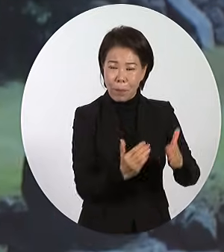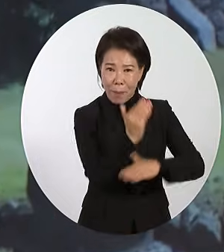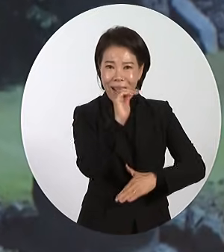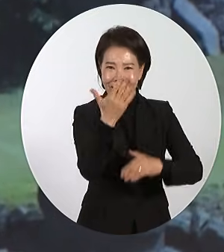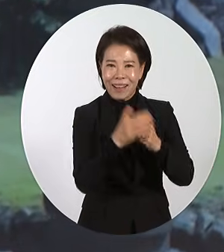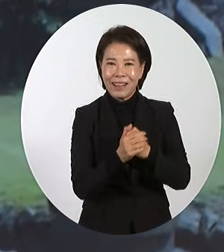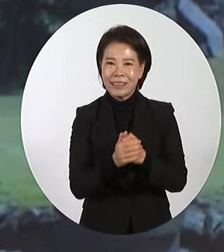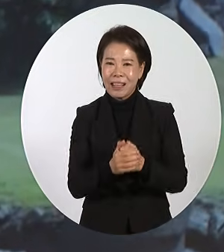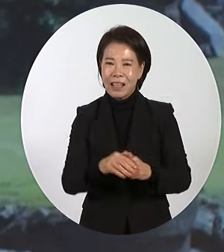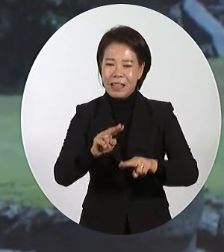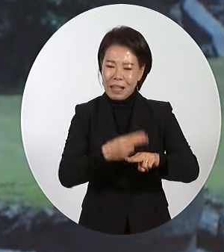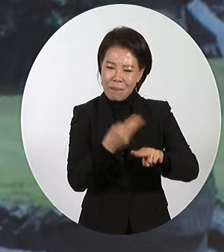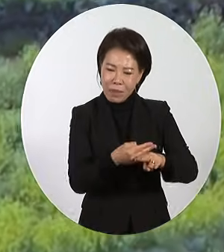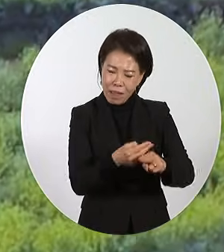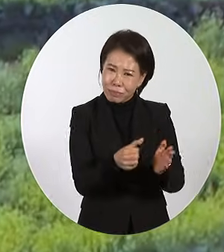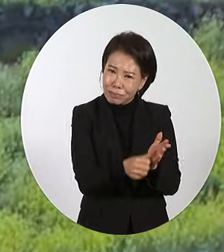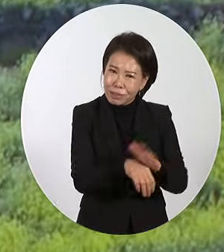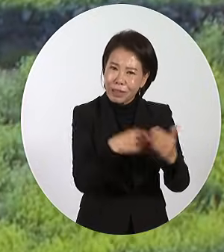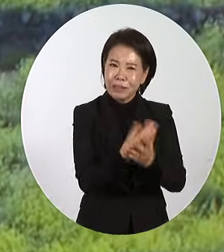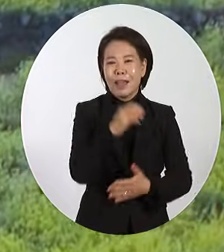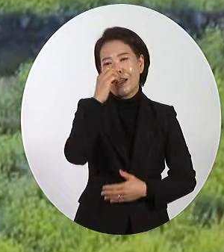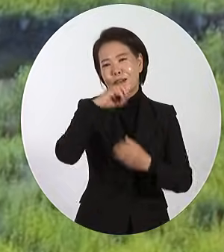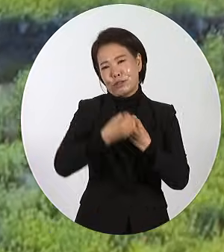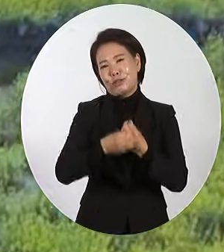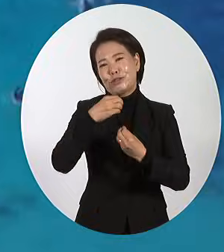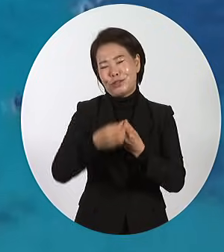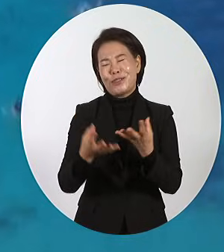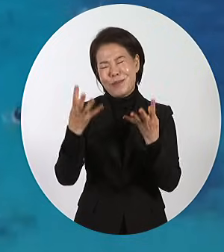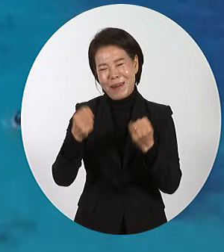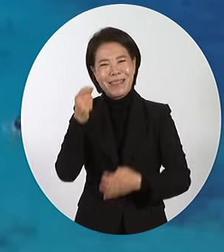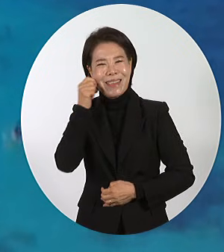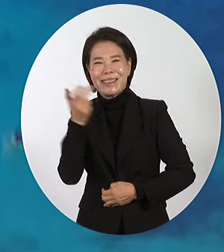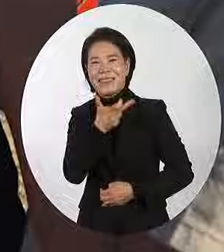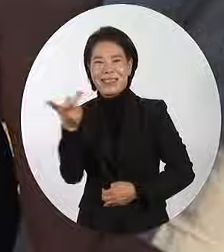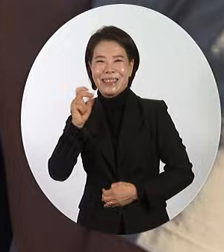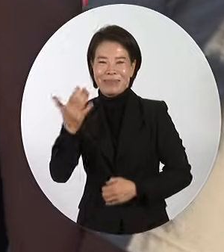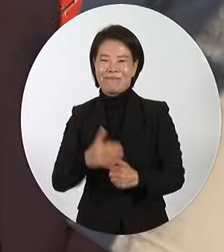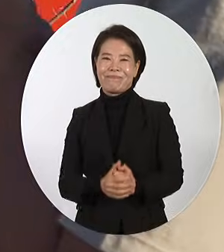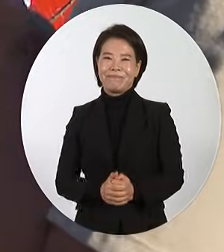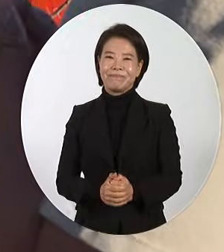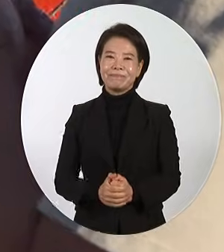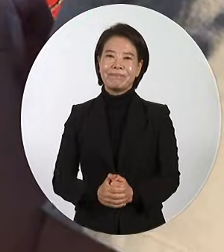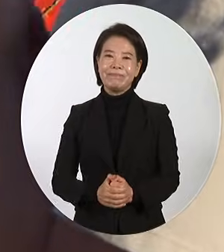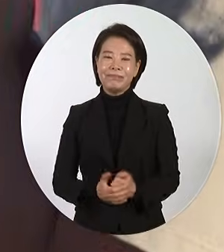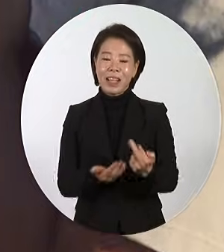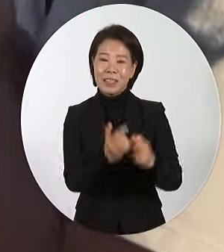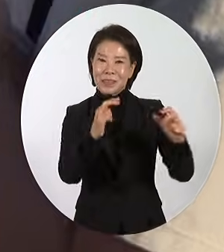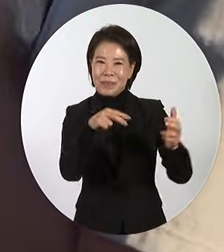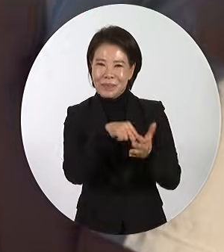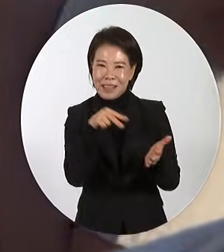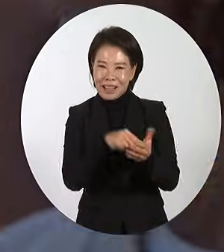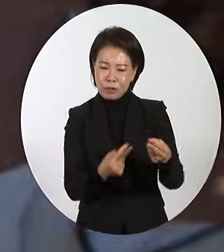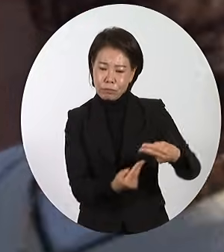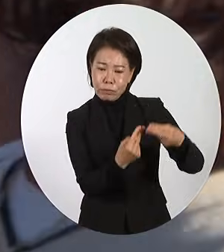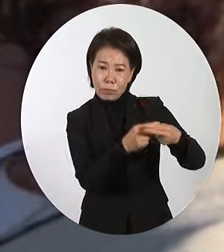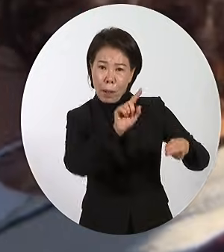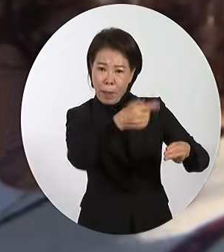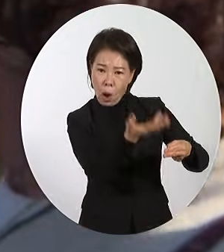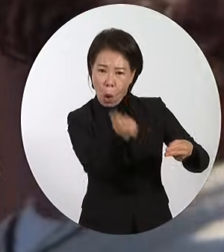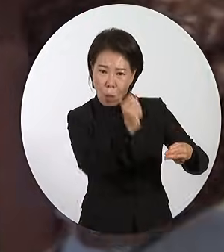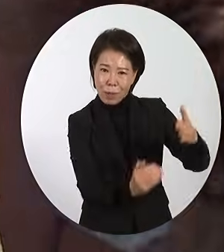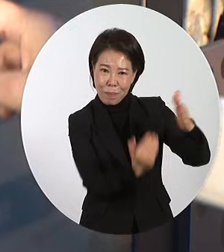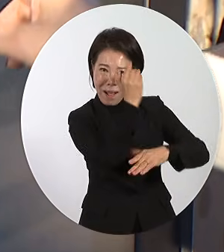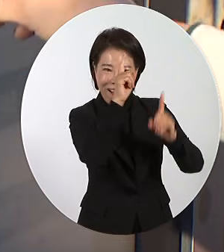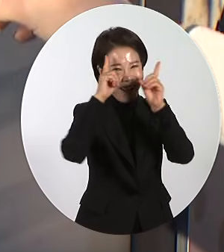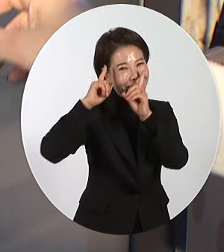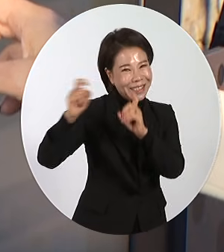넘었는데요. 답례품 중 감귤이 가장 인기 품목으로 집계됐습니다. 제주도는 누적 100억 원